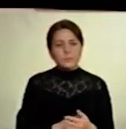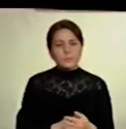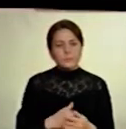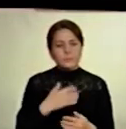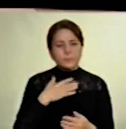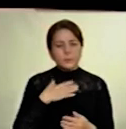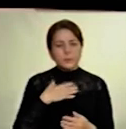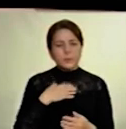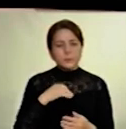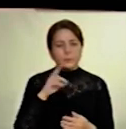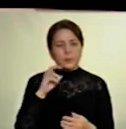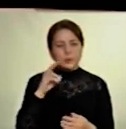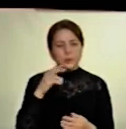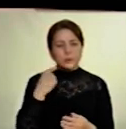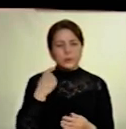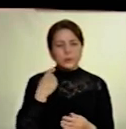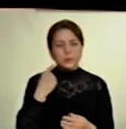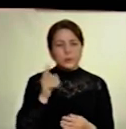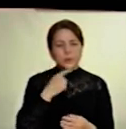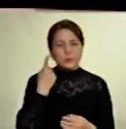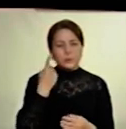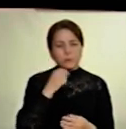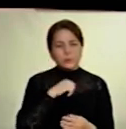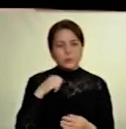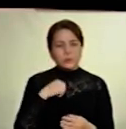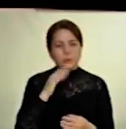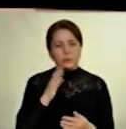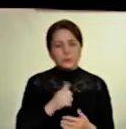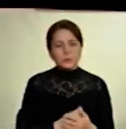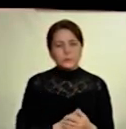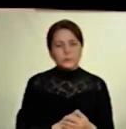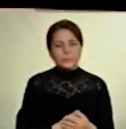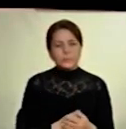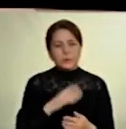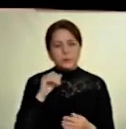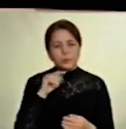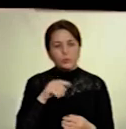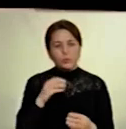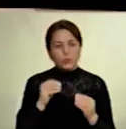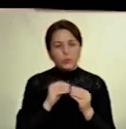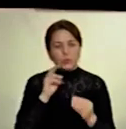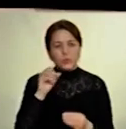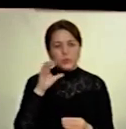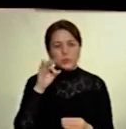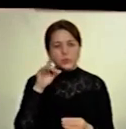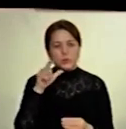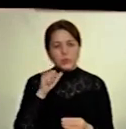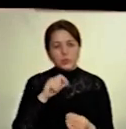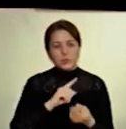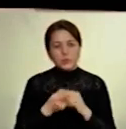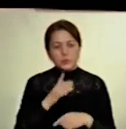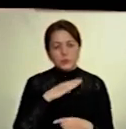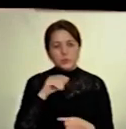bizda 200dan 1 ning o'zi hosil bo'ladi. Hop, buni 10 lik kasrga aylantirib qo'yadigan bo'lsak,